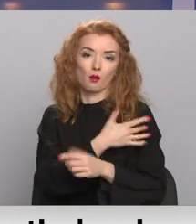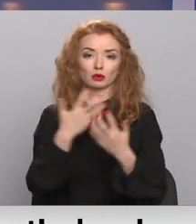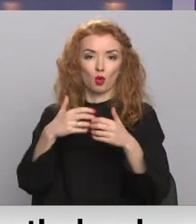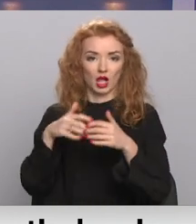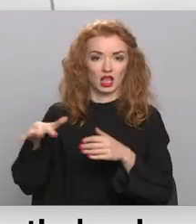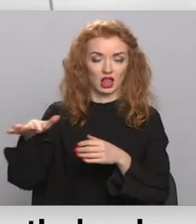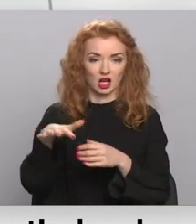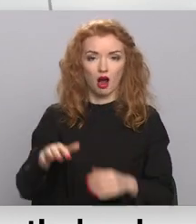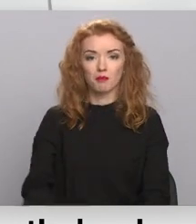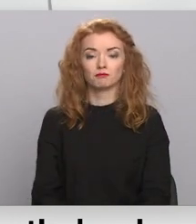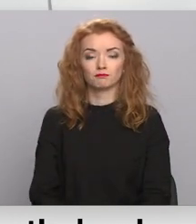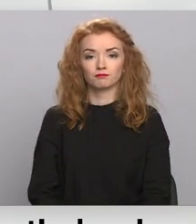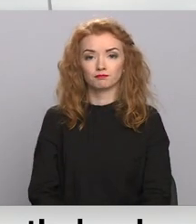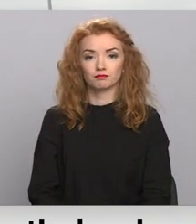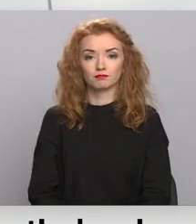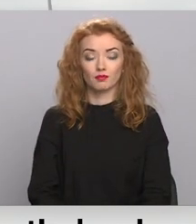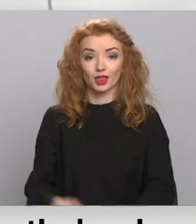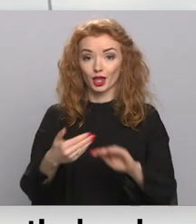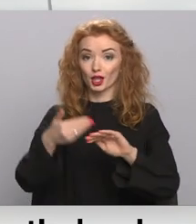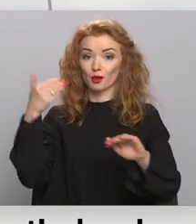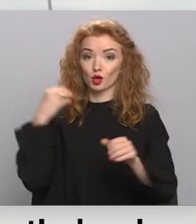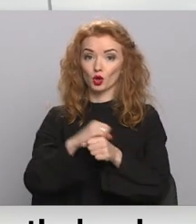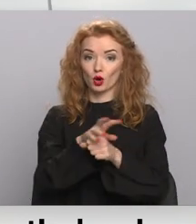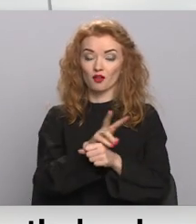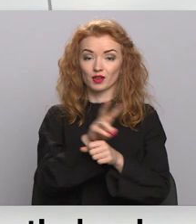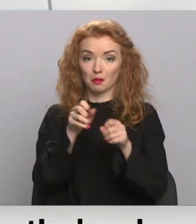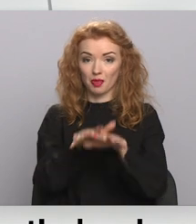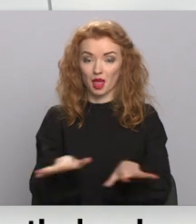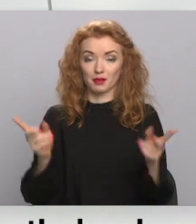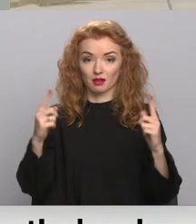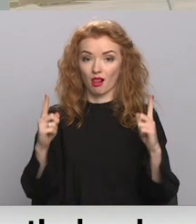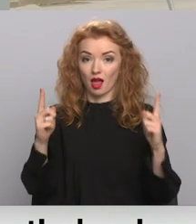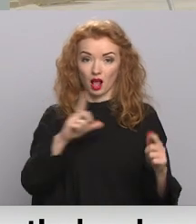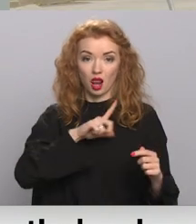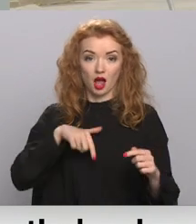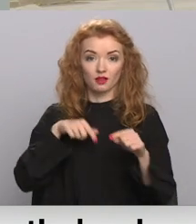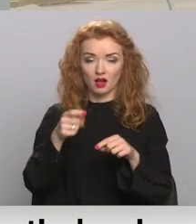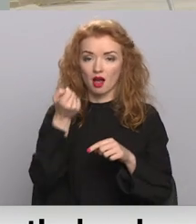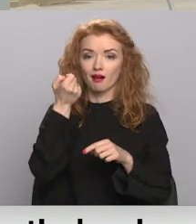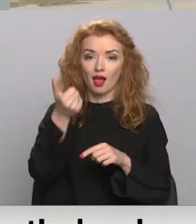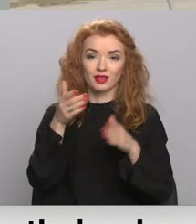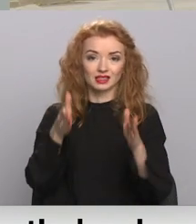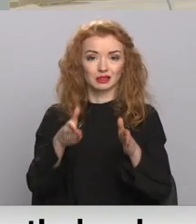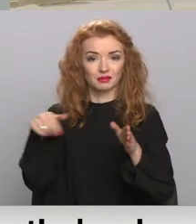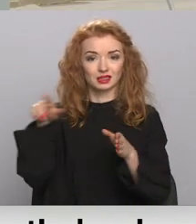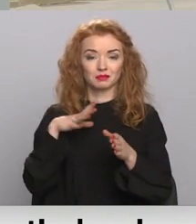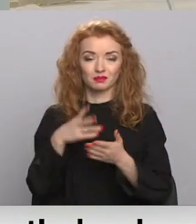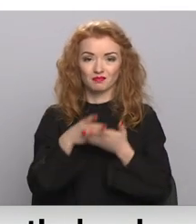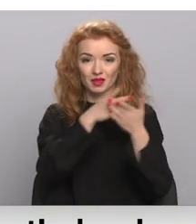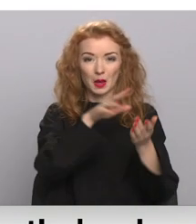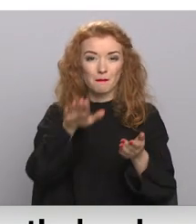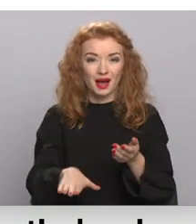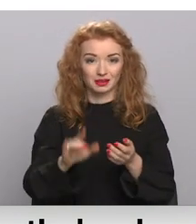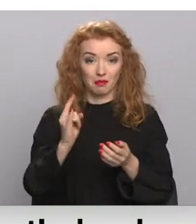pakalpojumus. Ja iepriekšējā COVID-19 pandēmijas vilnī Latvijā visai reti ārstniecības iestādēs tika stacionēti mazgadīgi